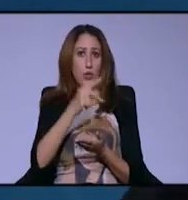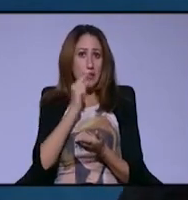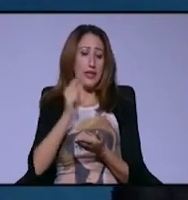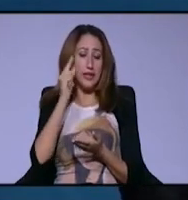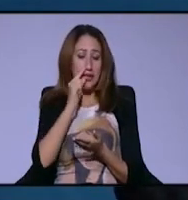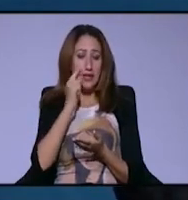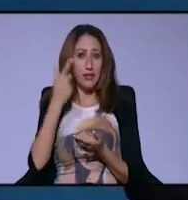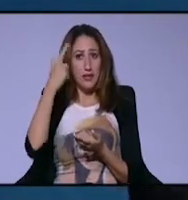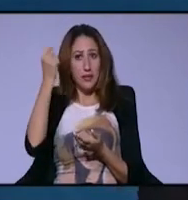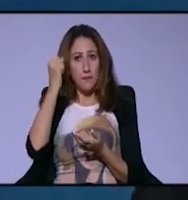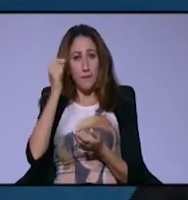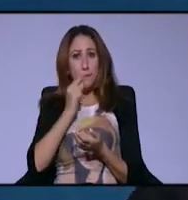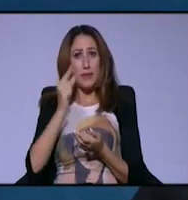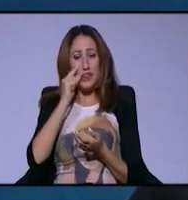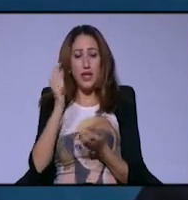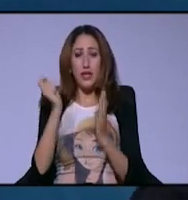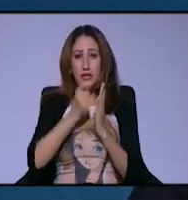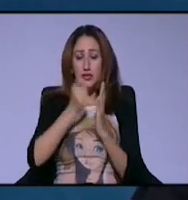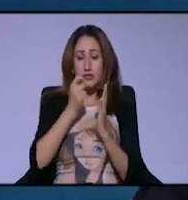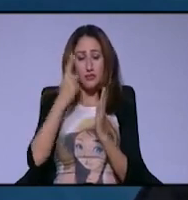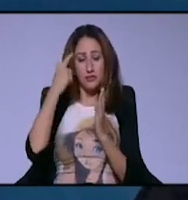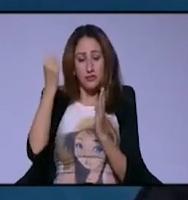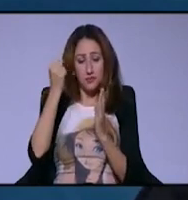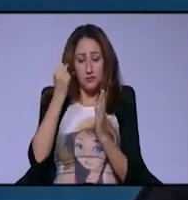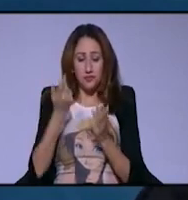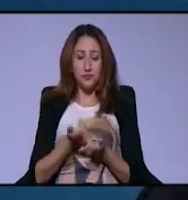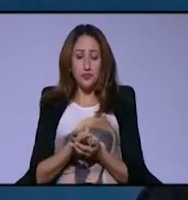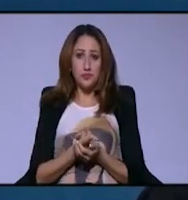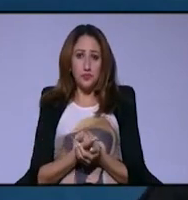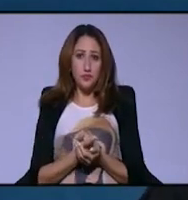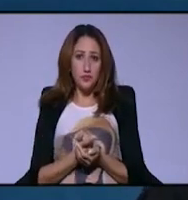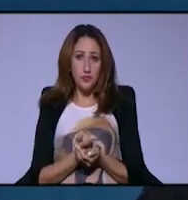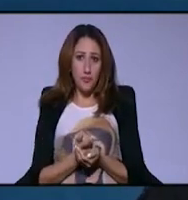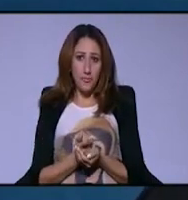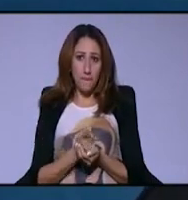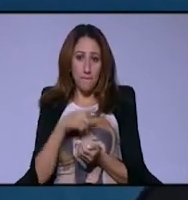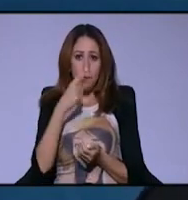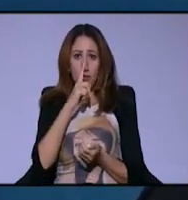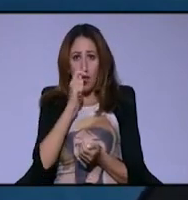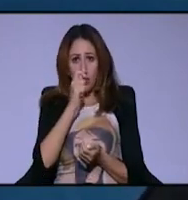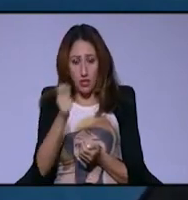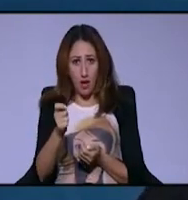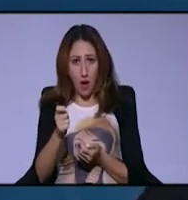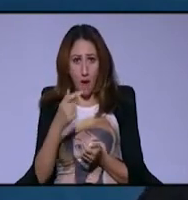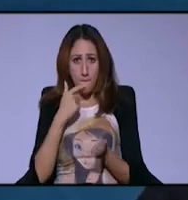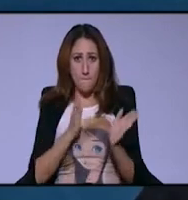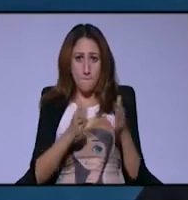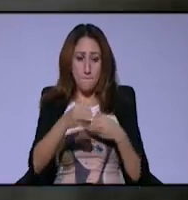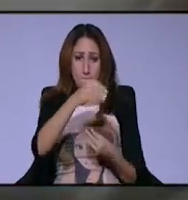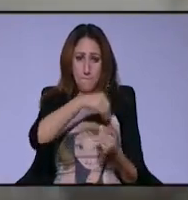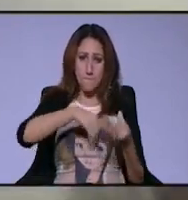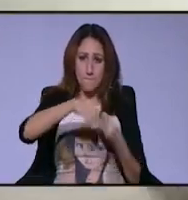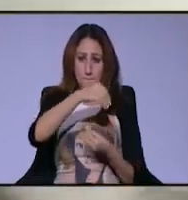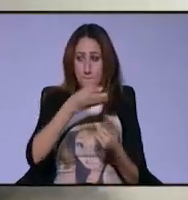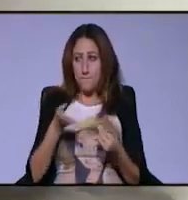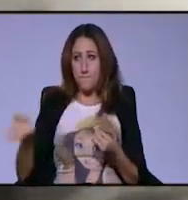التيارات المتطرفة من الإخوان إلى داعش في ميزان العلم. مشهد الانتقال من مكة المكرمة إلى المدينة المنورة